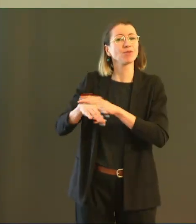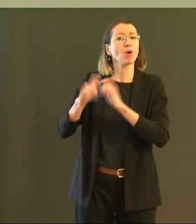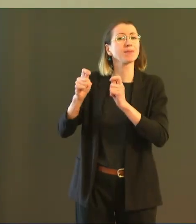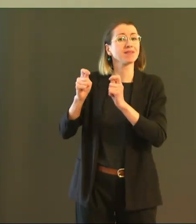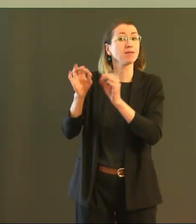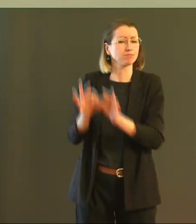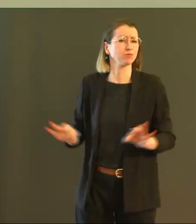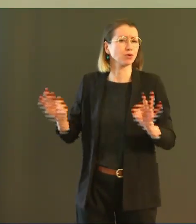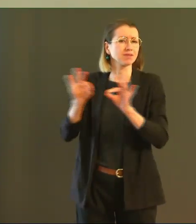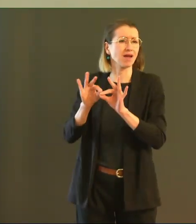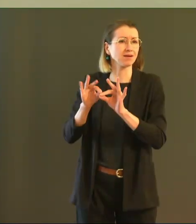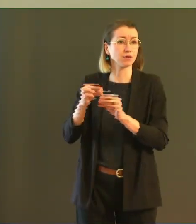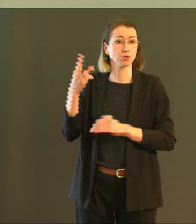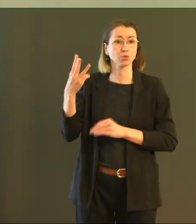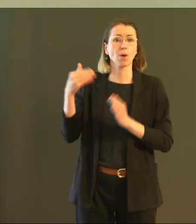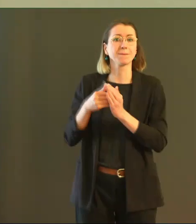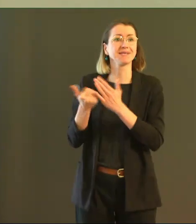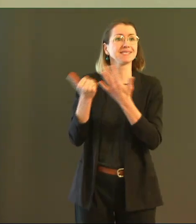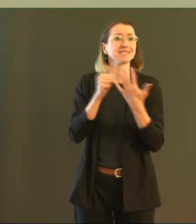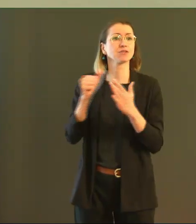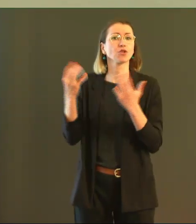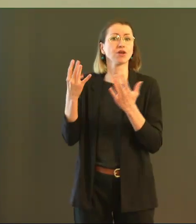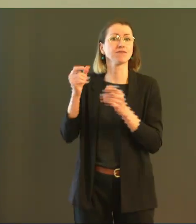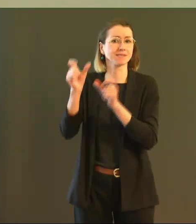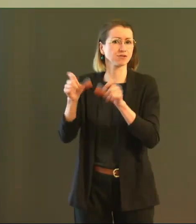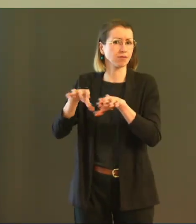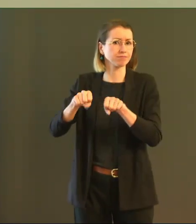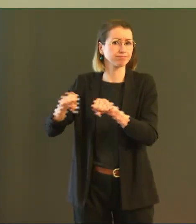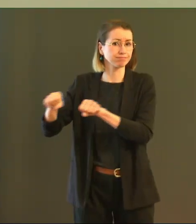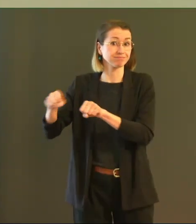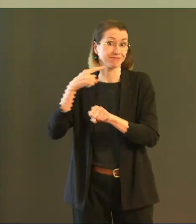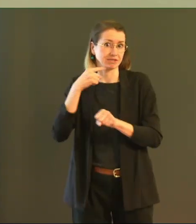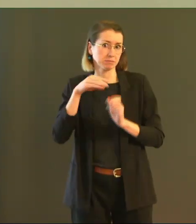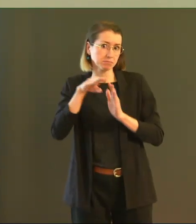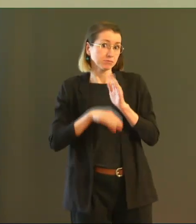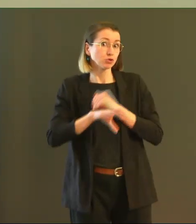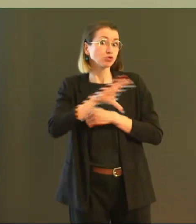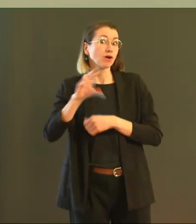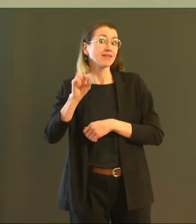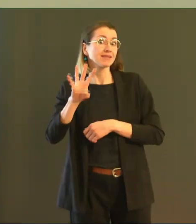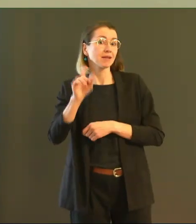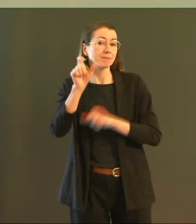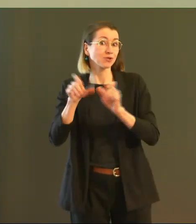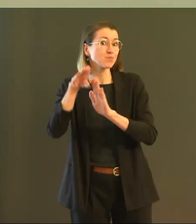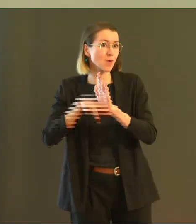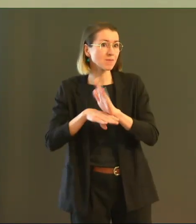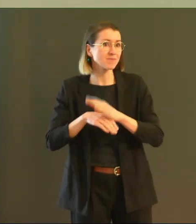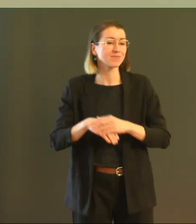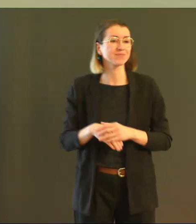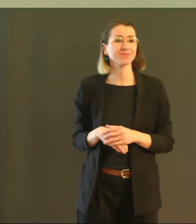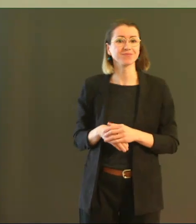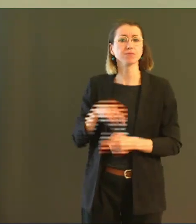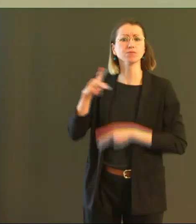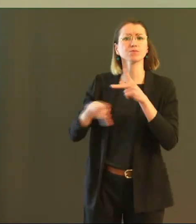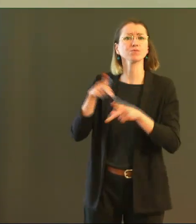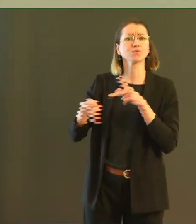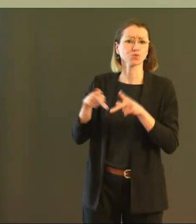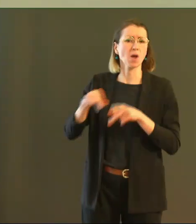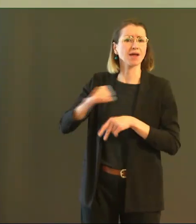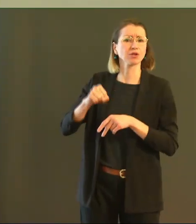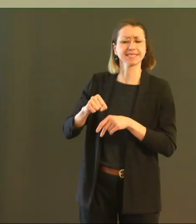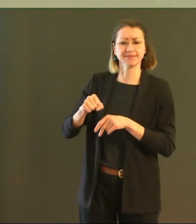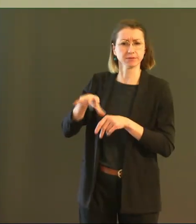est 124 lits de moins qu'hier que les soins intensifs sont occupés à raison de sept cent soixante neuf lits - 28 lits par